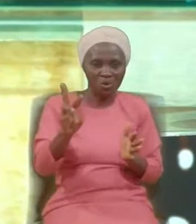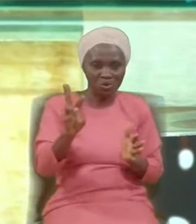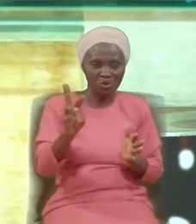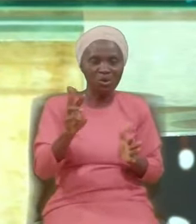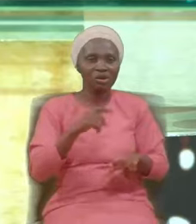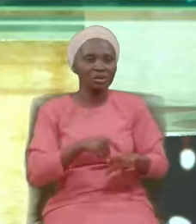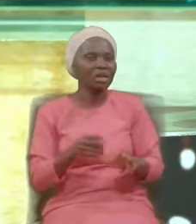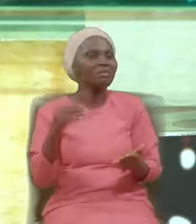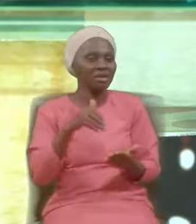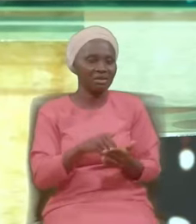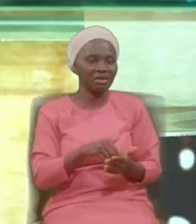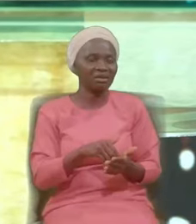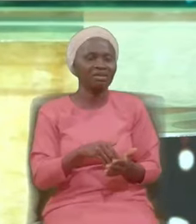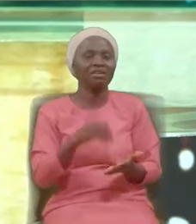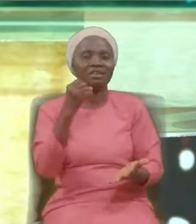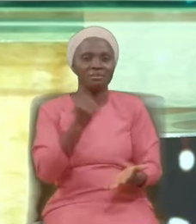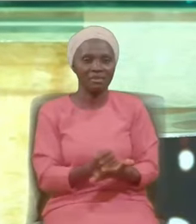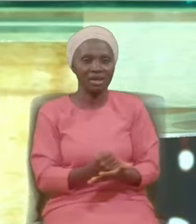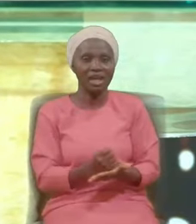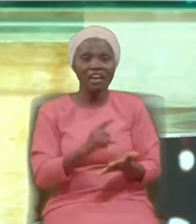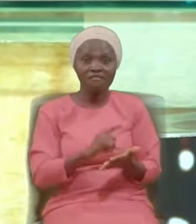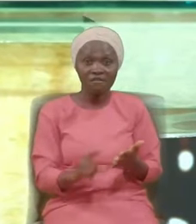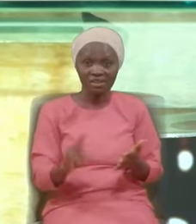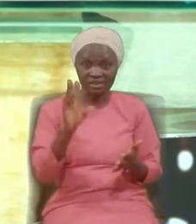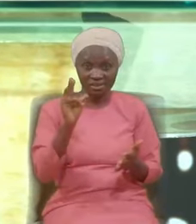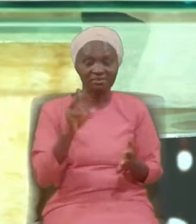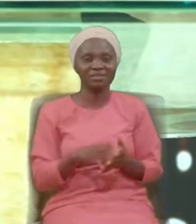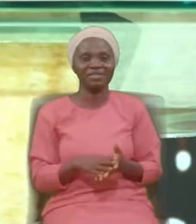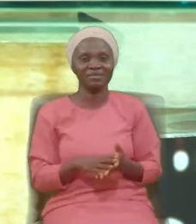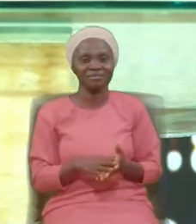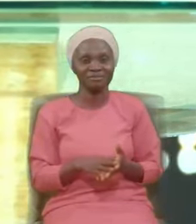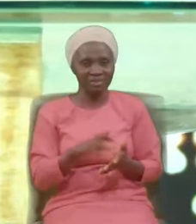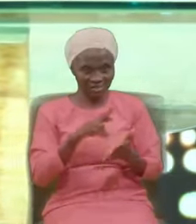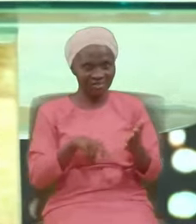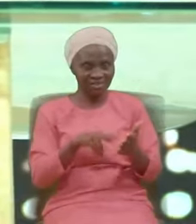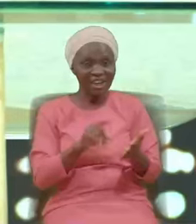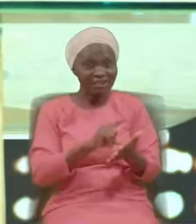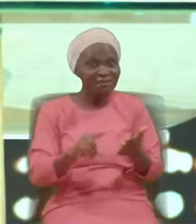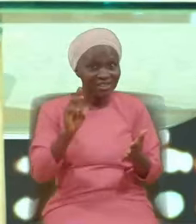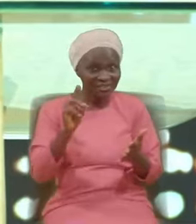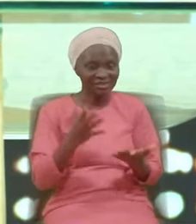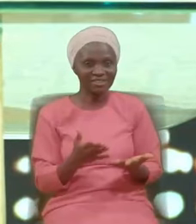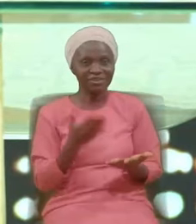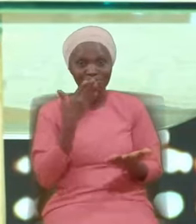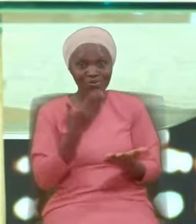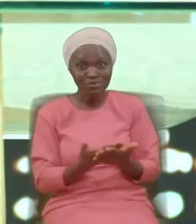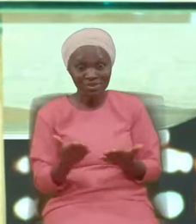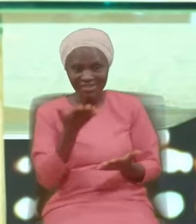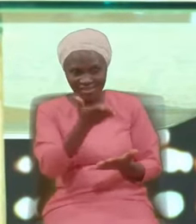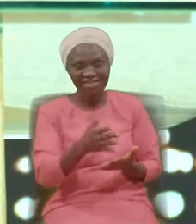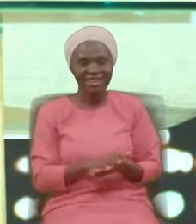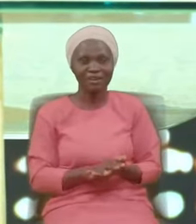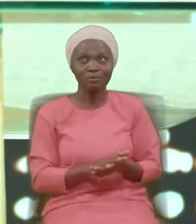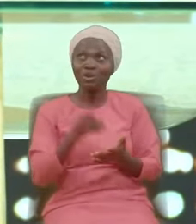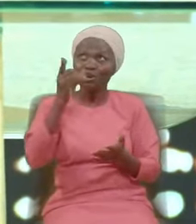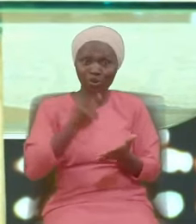Voilà le verset 17 là-bas. Verset 17. Ah, il y a quelque chose pour toi. Dieu